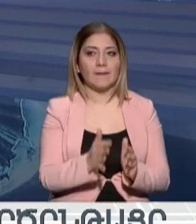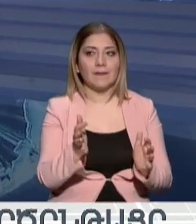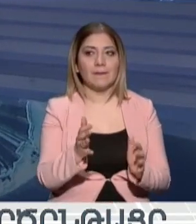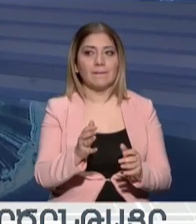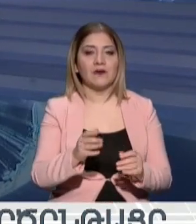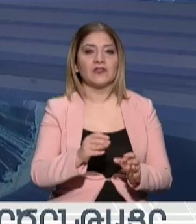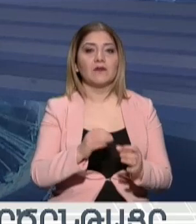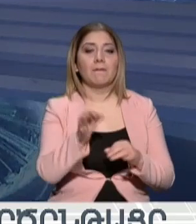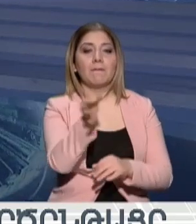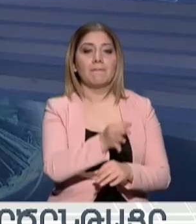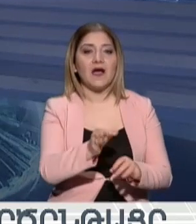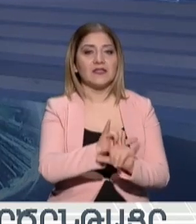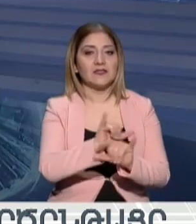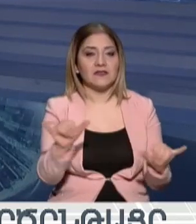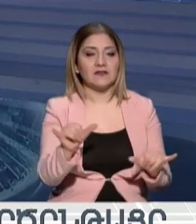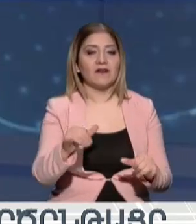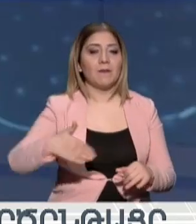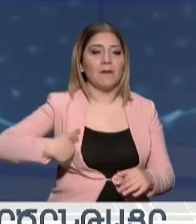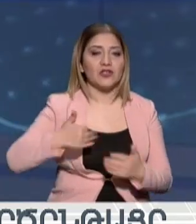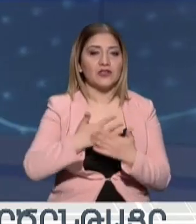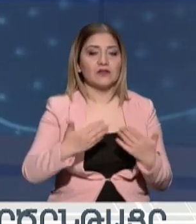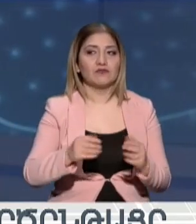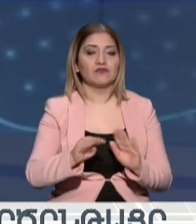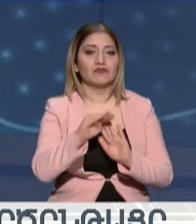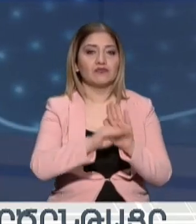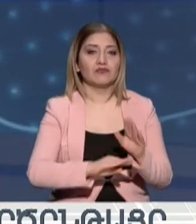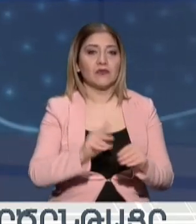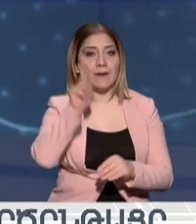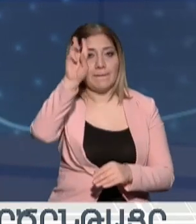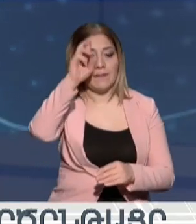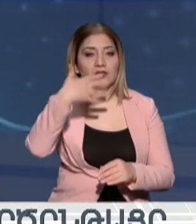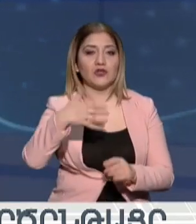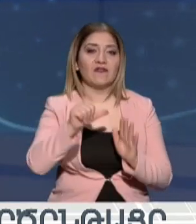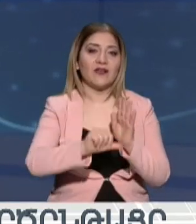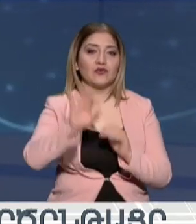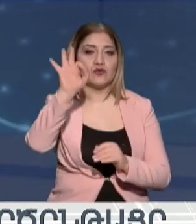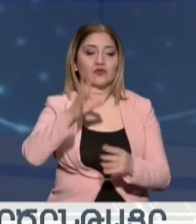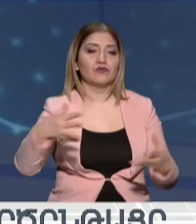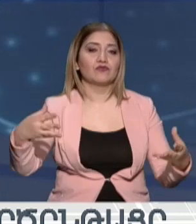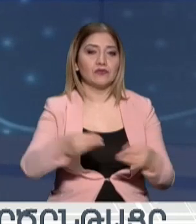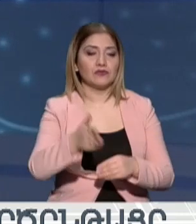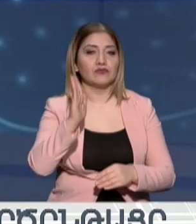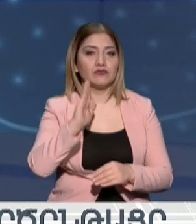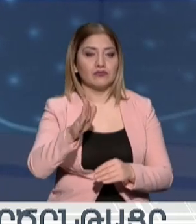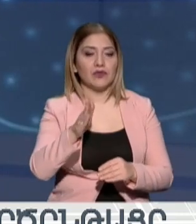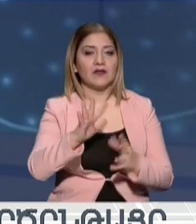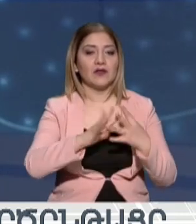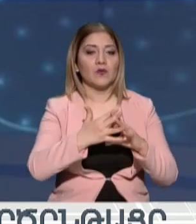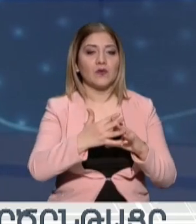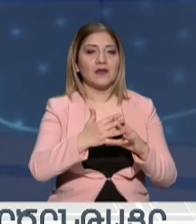ապահովագրության աշխարհագրությունը և մշակաբույսերի ցանկը։ Այս տարի ևս պետությունը 50-60%-ով կսուբսիդավորի